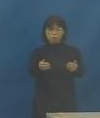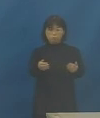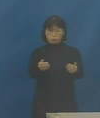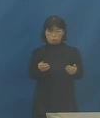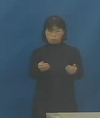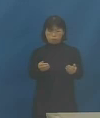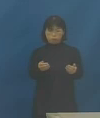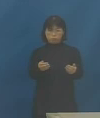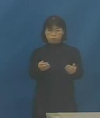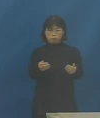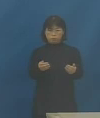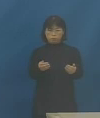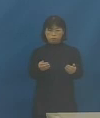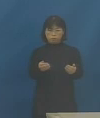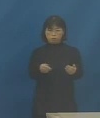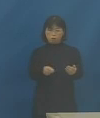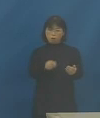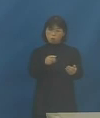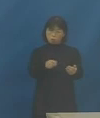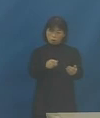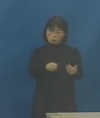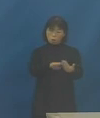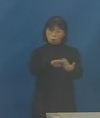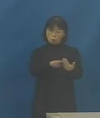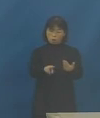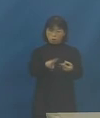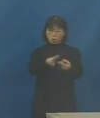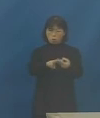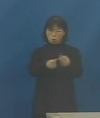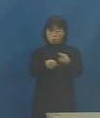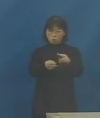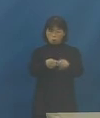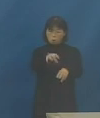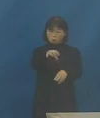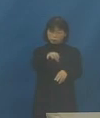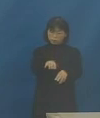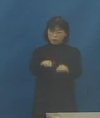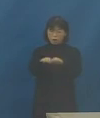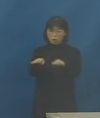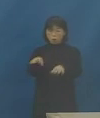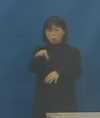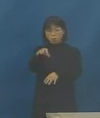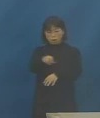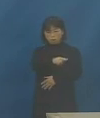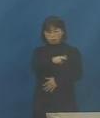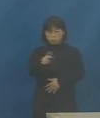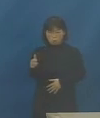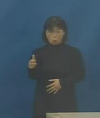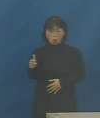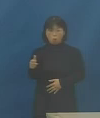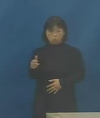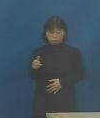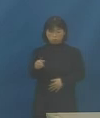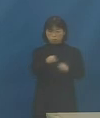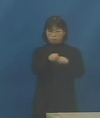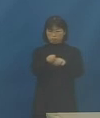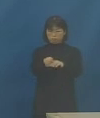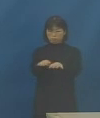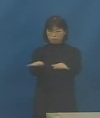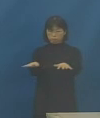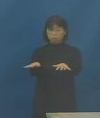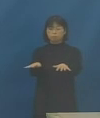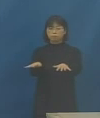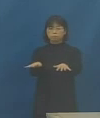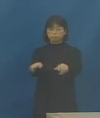これをまたの他の幼稚園子ども会等にも広げて